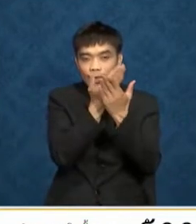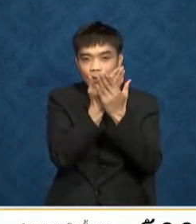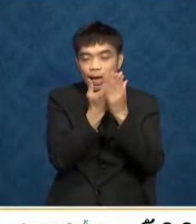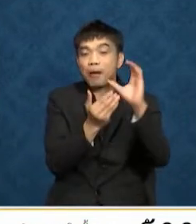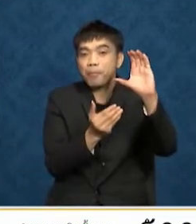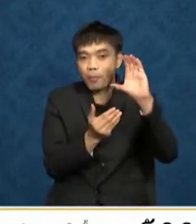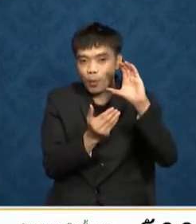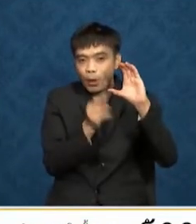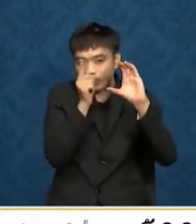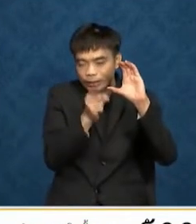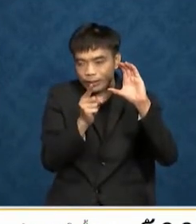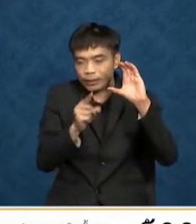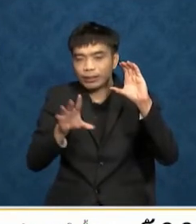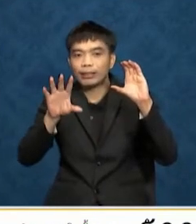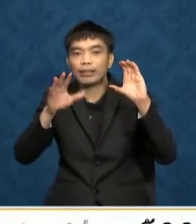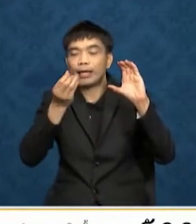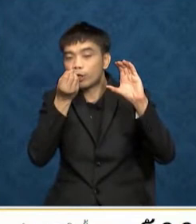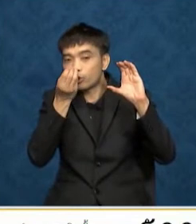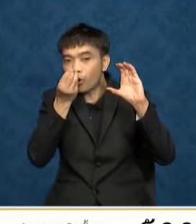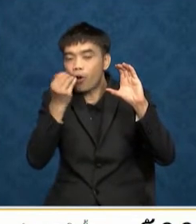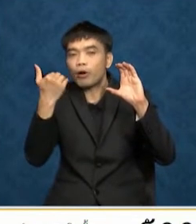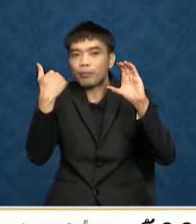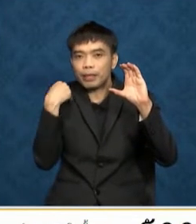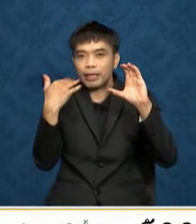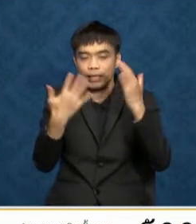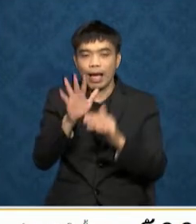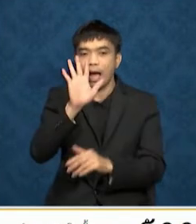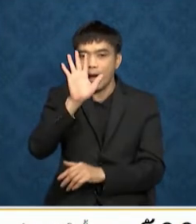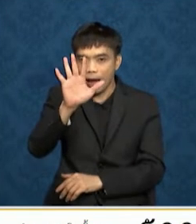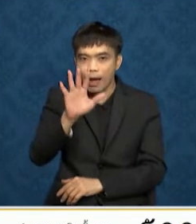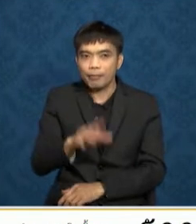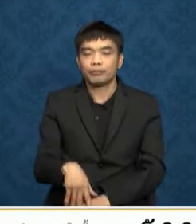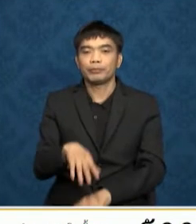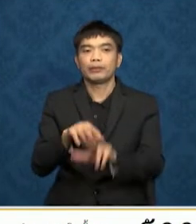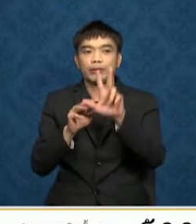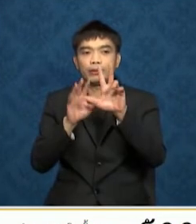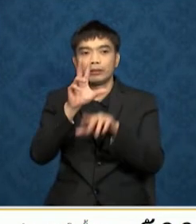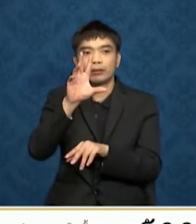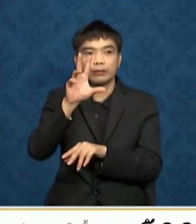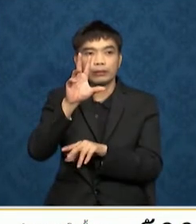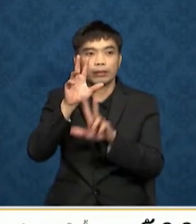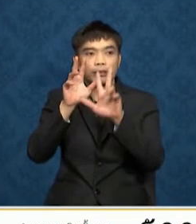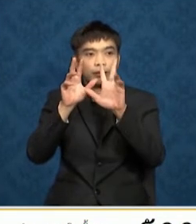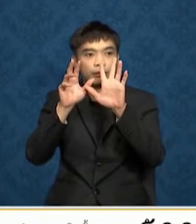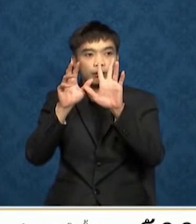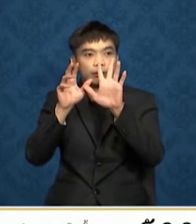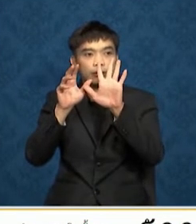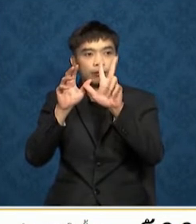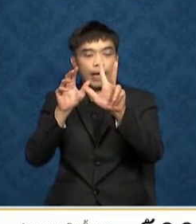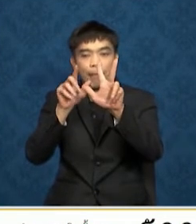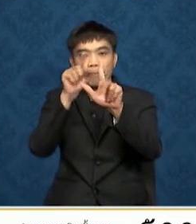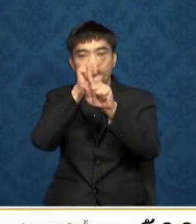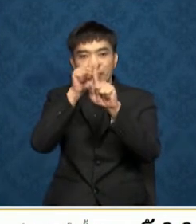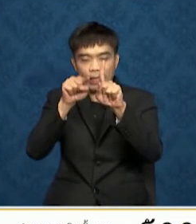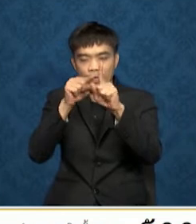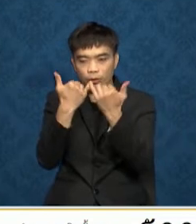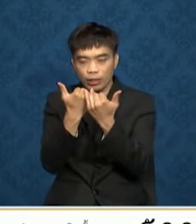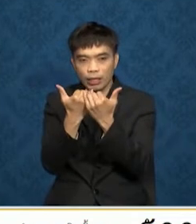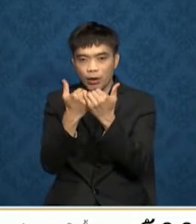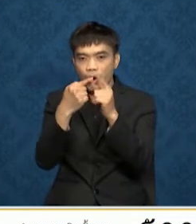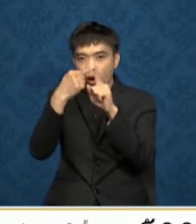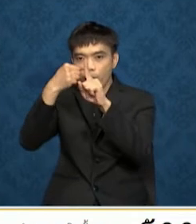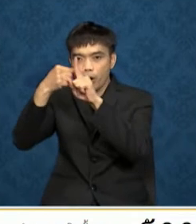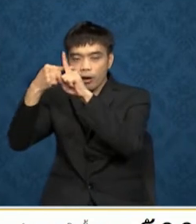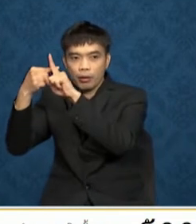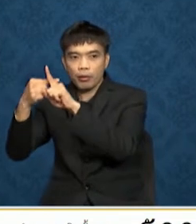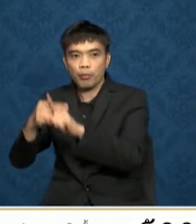สาธารณะห้ามเกิน 10%แต่ตอนนี้เกินมาแล้ว 99%แล้วครับท่านันครับเมื่อไหร่ครบ